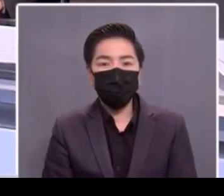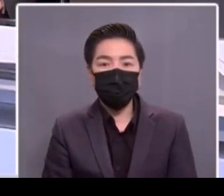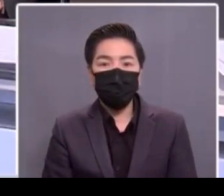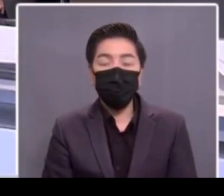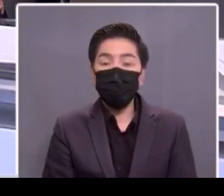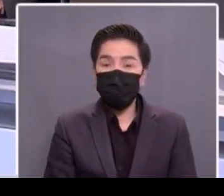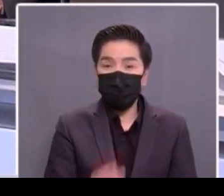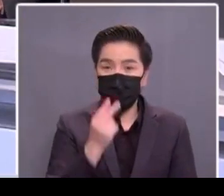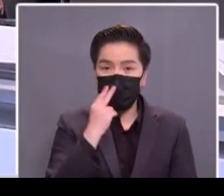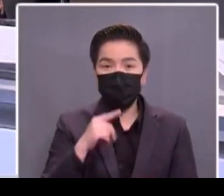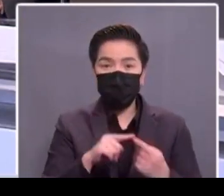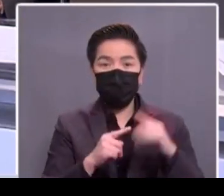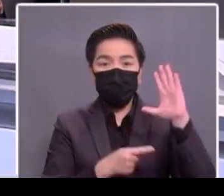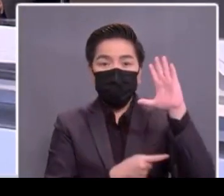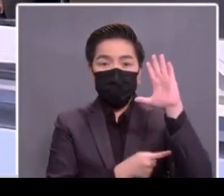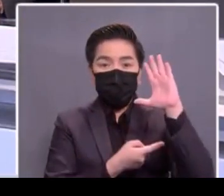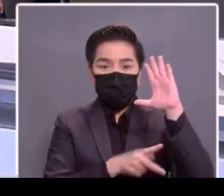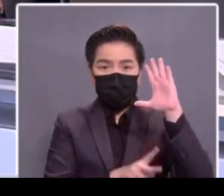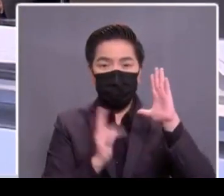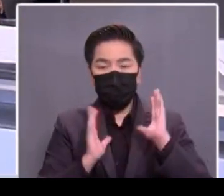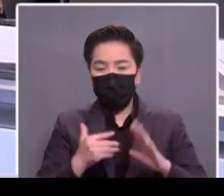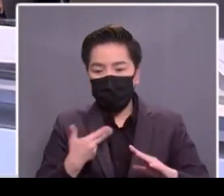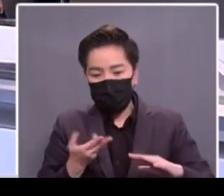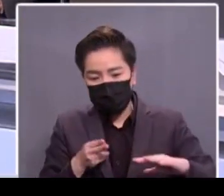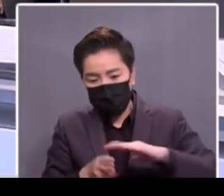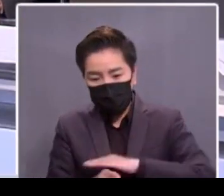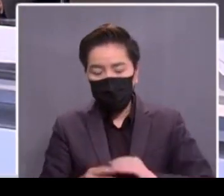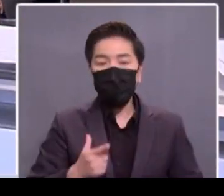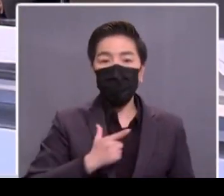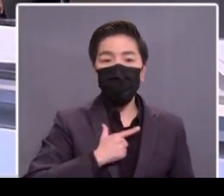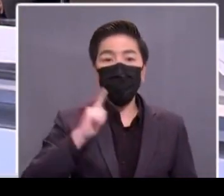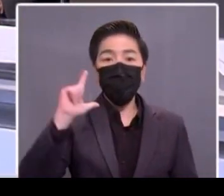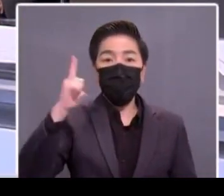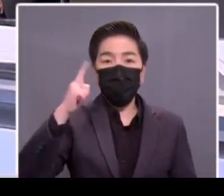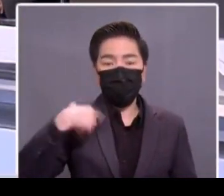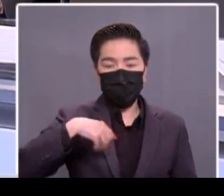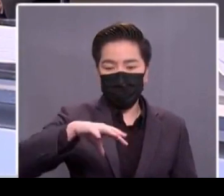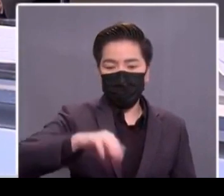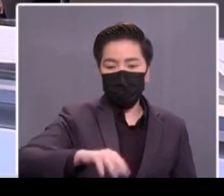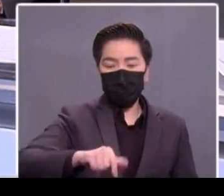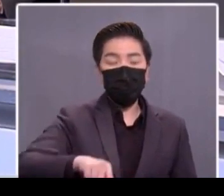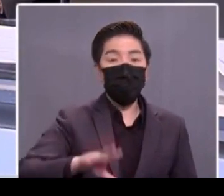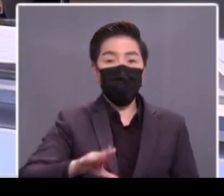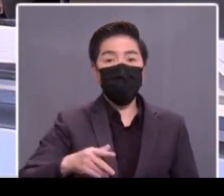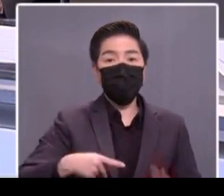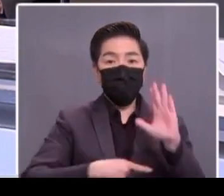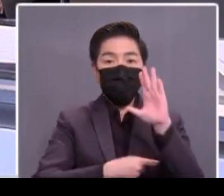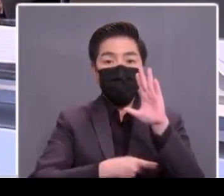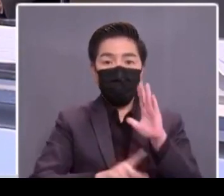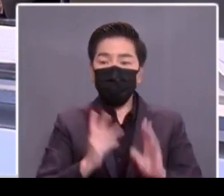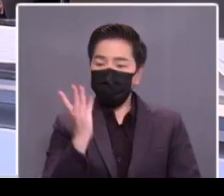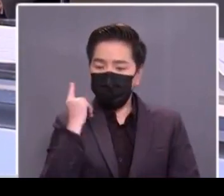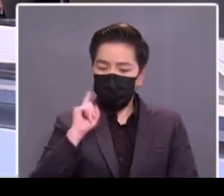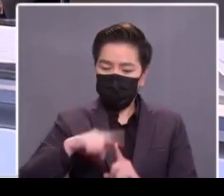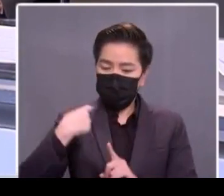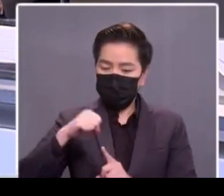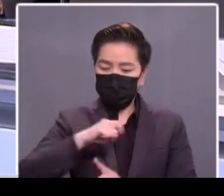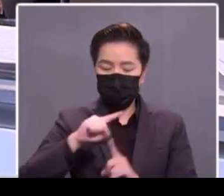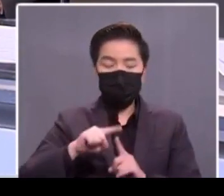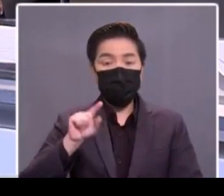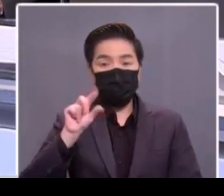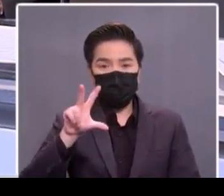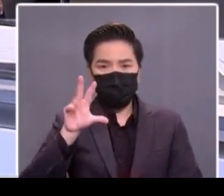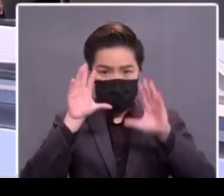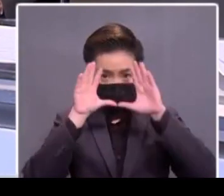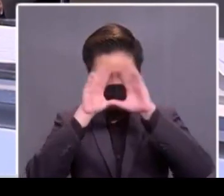คุณผู้ชมครับไปกันที่ภูเก็ตเหตุคนร้ายที่บุกเดี่ยวไปชิงทองห้างกลางเมืองภูเก็ตเมื่อช่วงกลางดึกของวันที่23ตุลาคมที่ผ่านมา